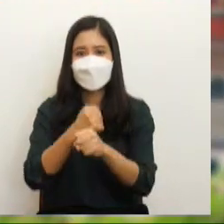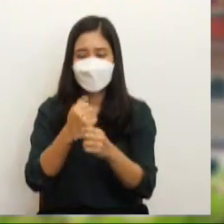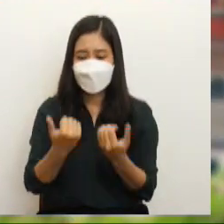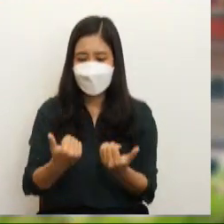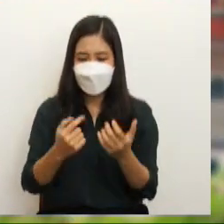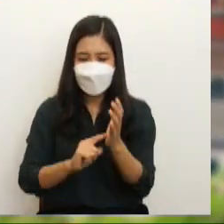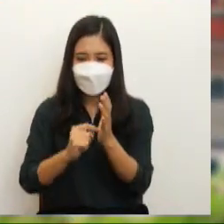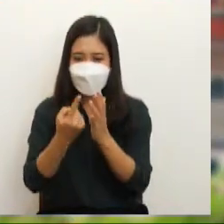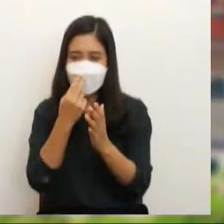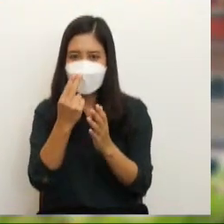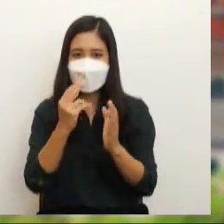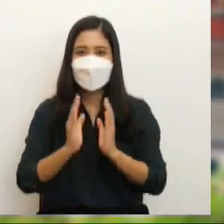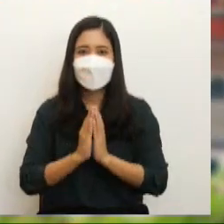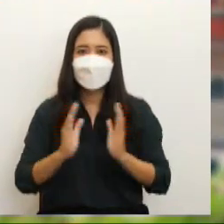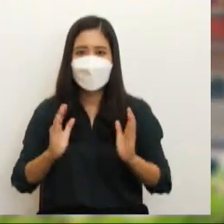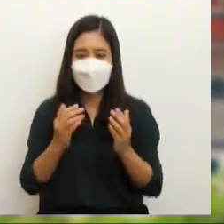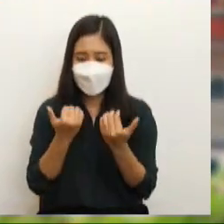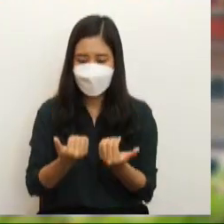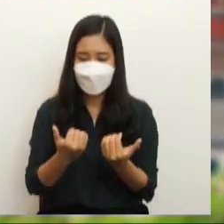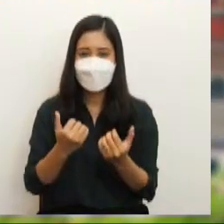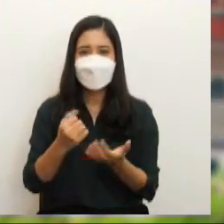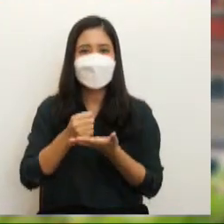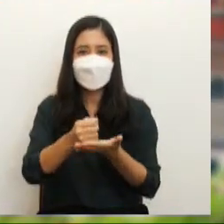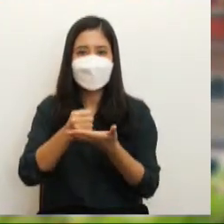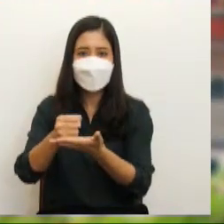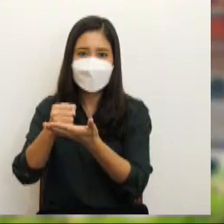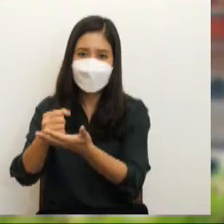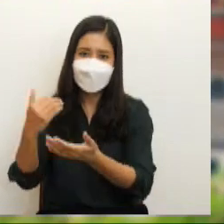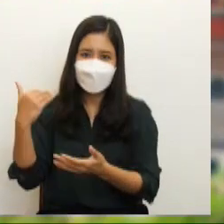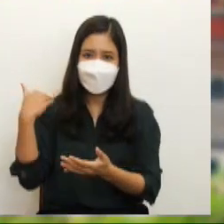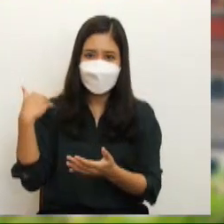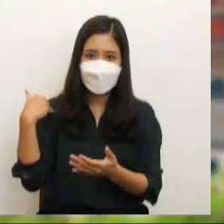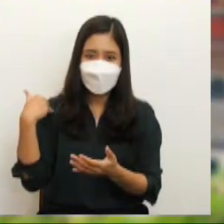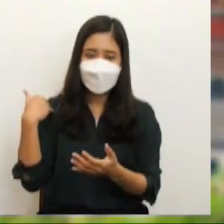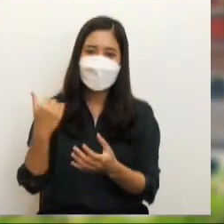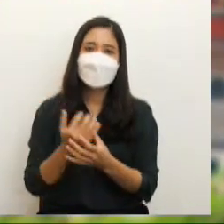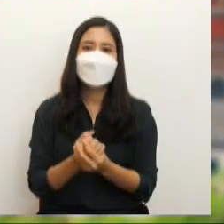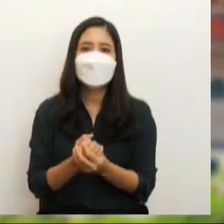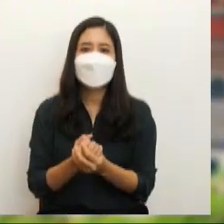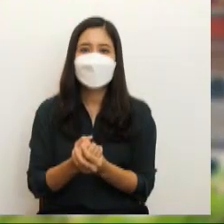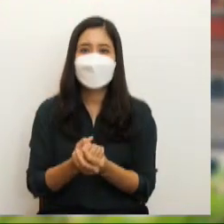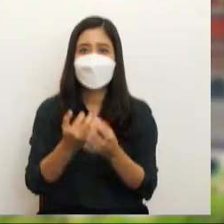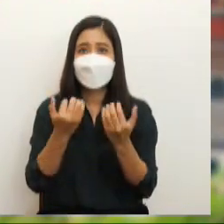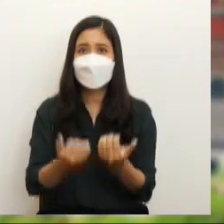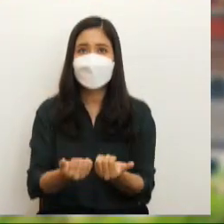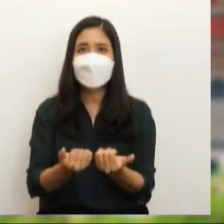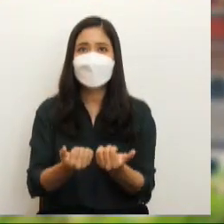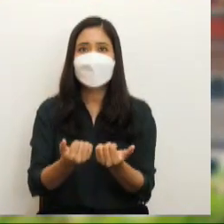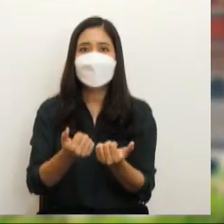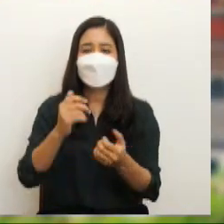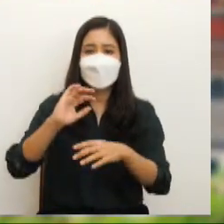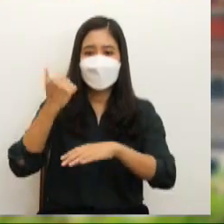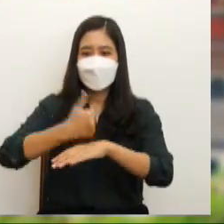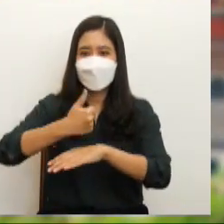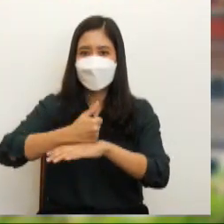าท่านผอ.เขตได้ช่วยการจัดทำรายชื่อต่างๆและเขารวบรวมจำนวนเข้ามานะครับโดยสรุปก็คือว่าท่านผู้ว่าท่านสาธ